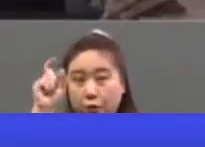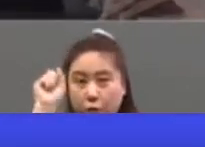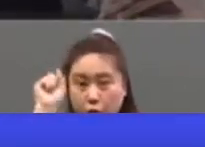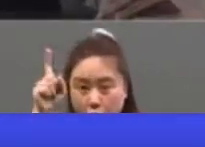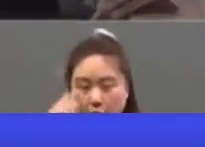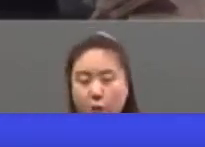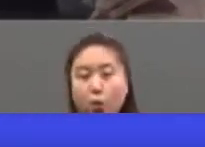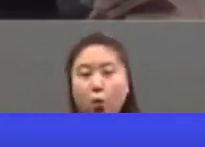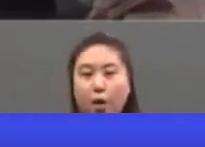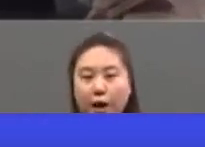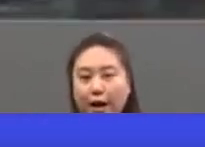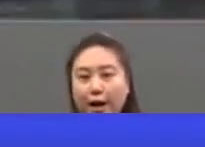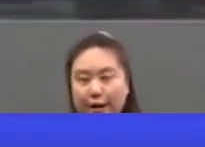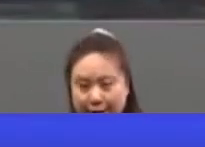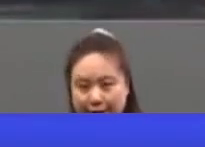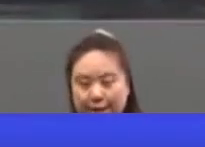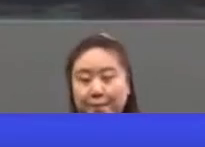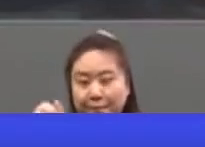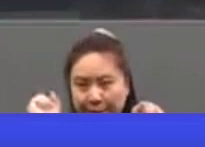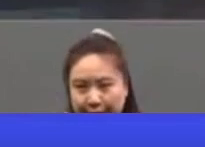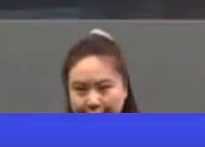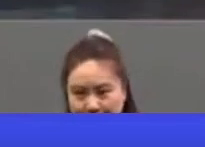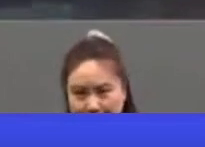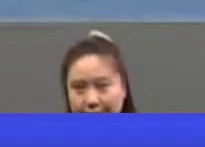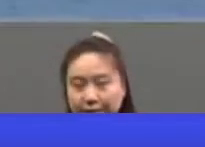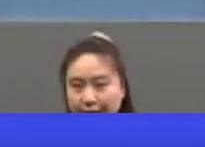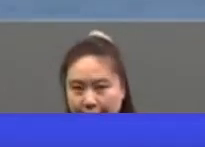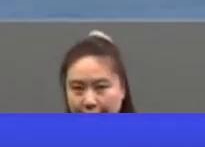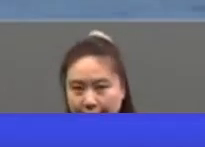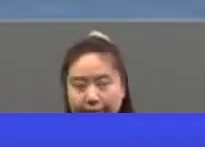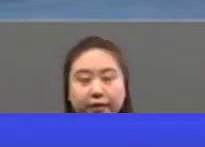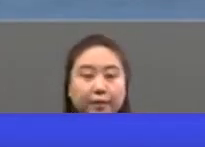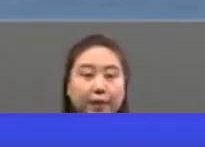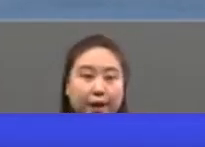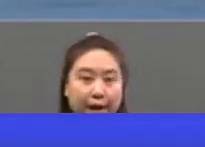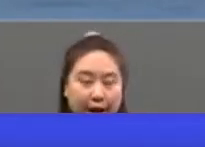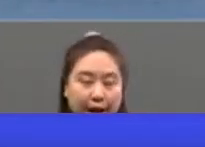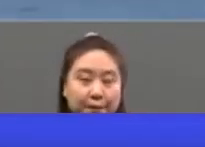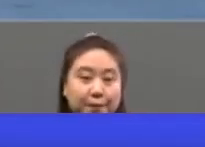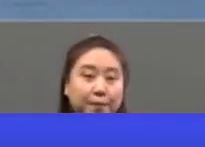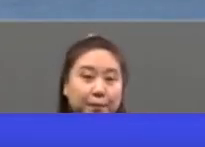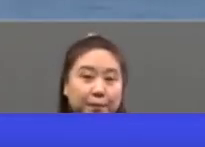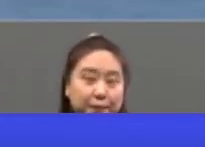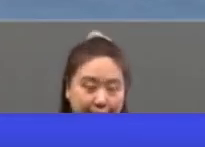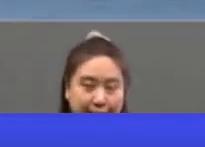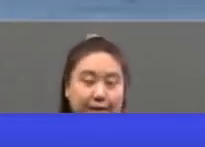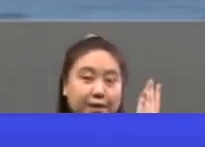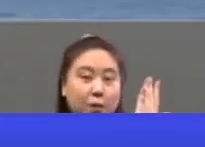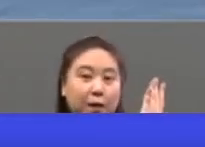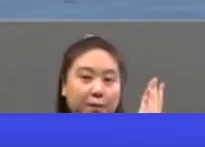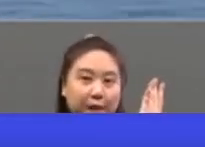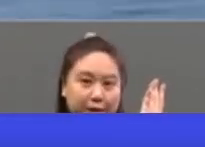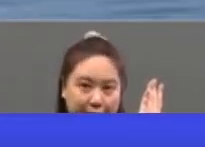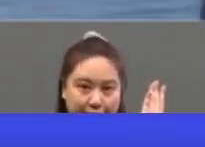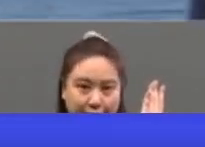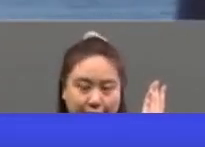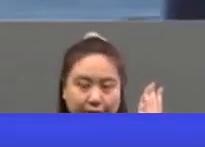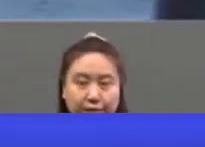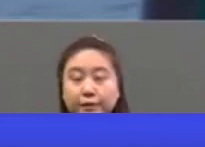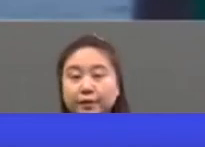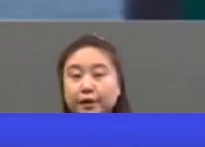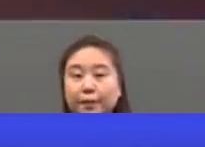รื่องนี้เนี่ยประเทศไทยก็ได้รับการยอมรับแล้วก็ได้รับการบอกว่าประเทศไทยมีการดำเนินการ